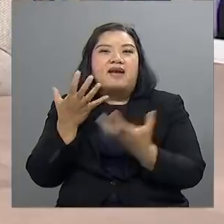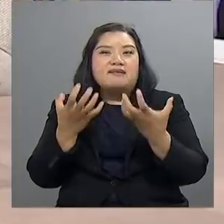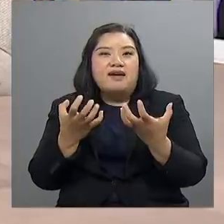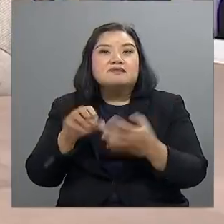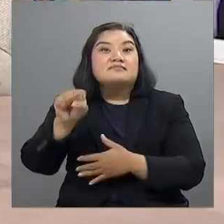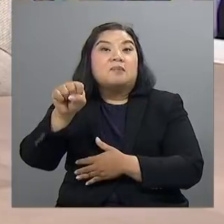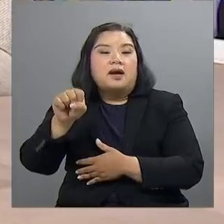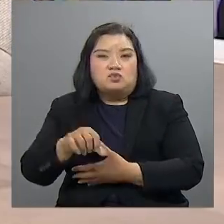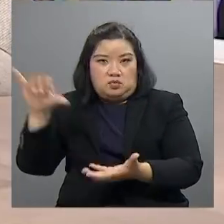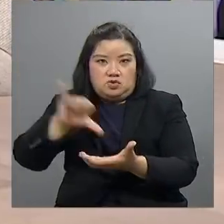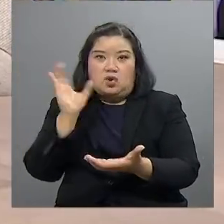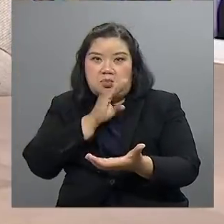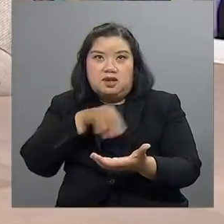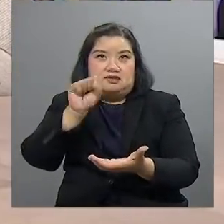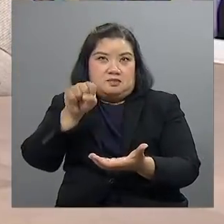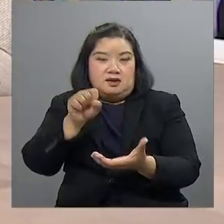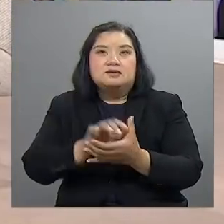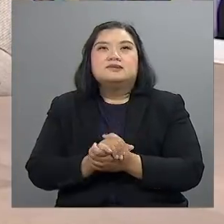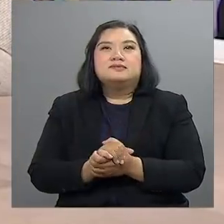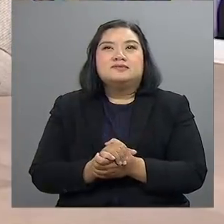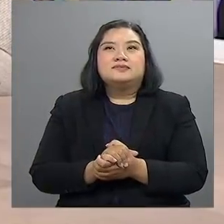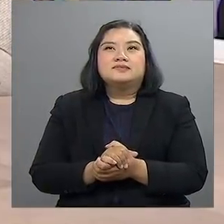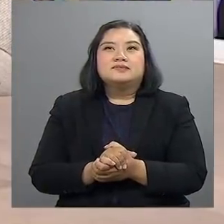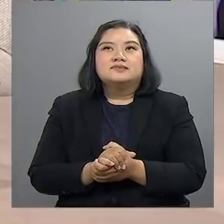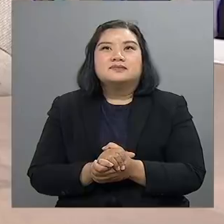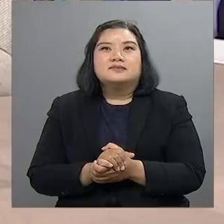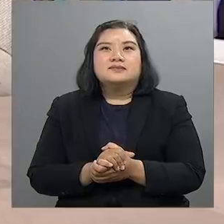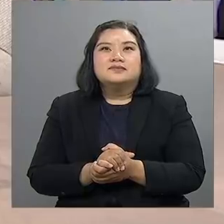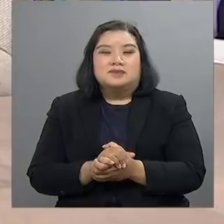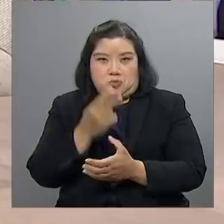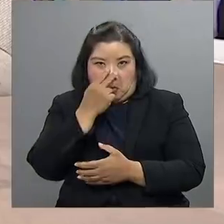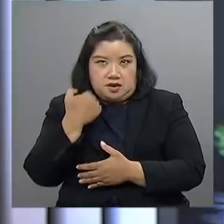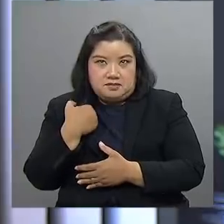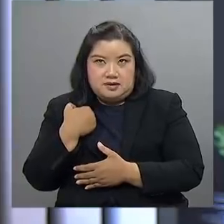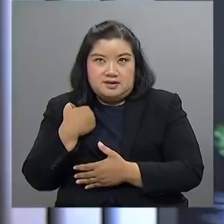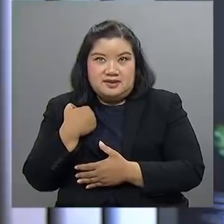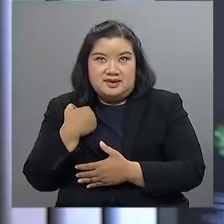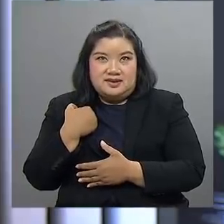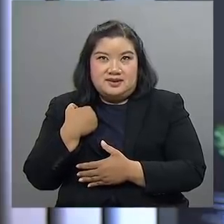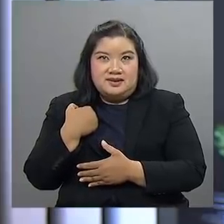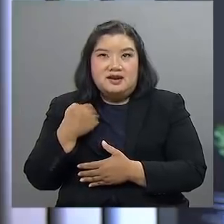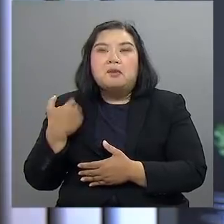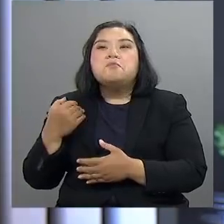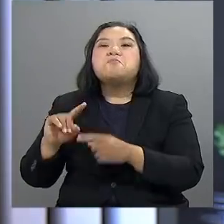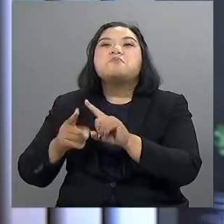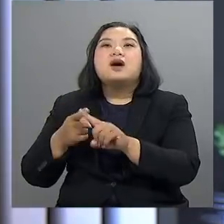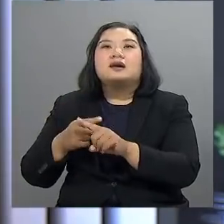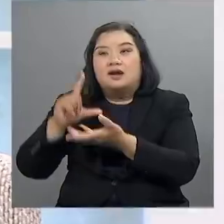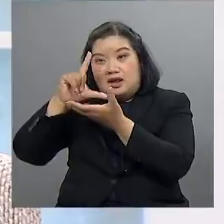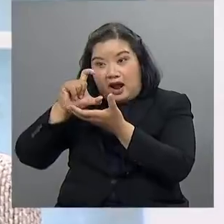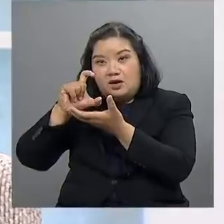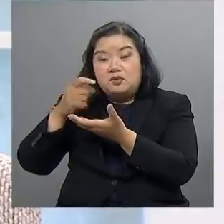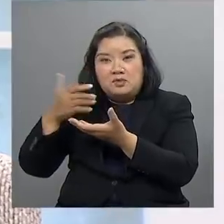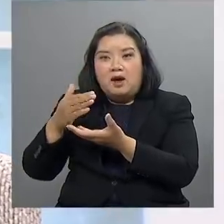เรานะครับ ผมขออภัยคุณด้วยนะผมถ่ายภาพ เอาแล้วเราพูดอะไรออกไปเน ี่ ย ผมถ่ายข้าวต้มของเพื่อนไปให้เทรนเนอร์ดู แต่วันนี้เทรนเน